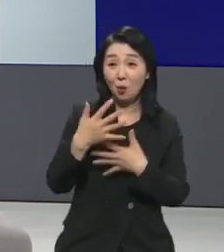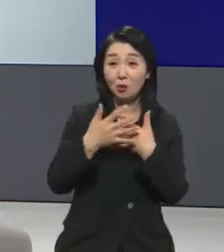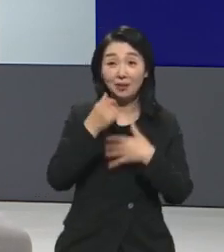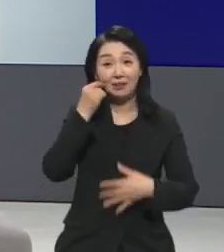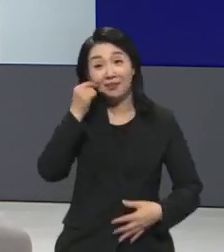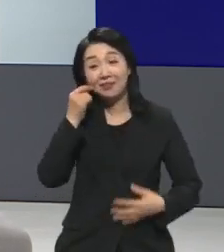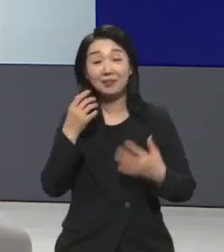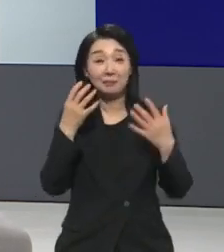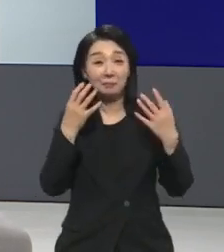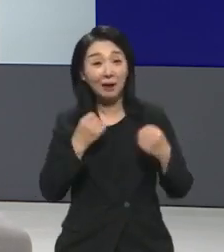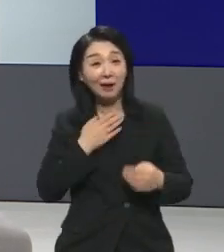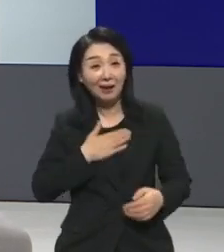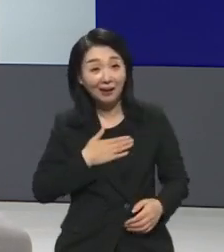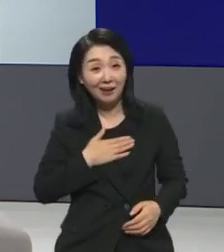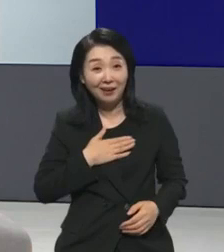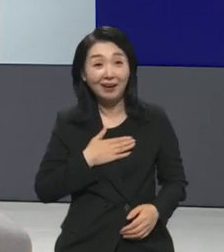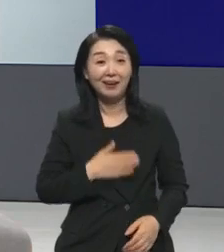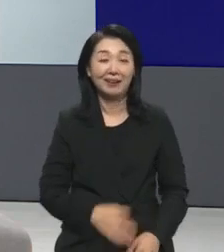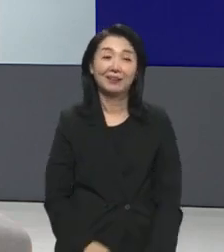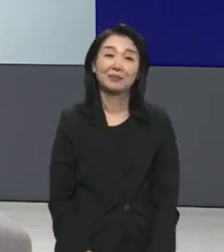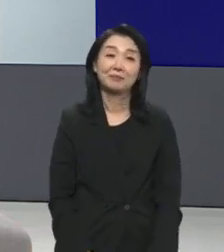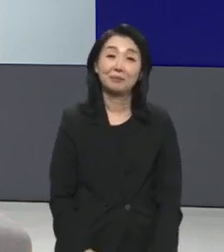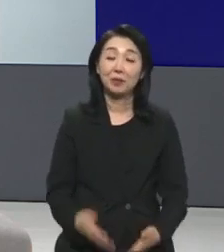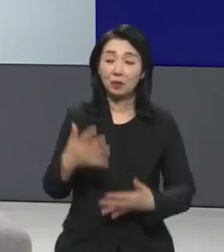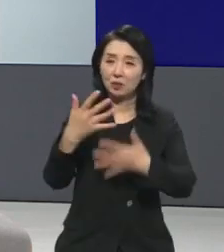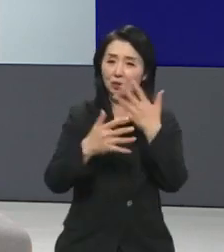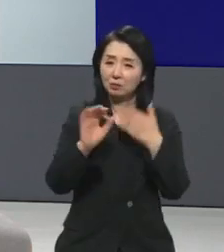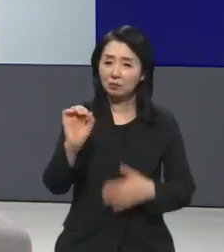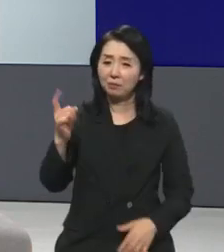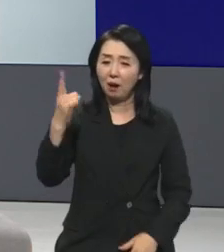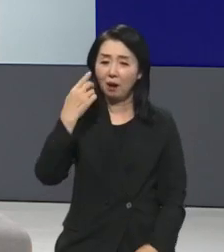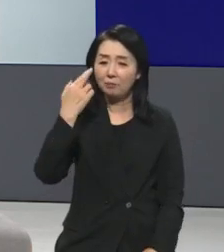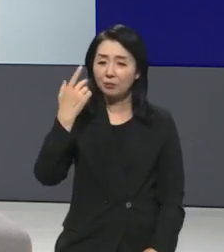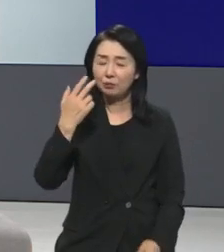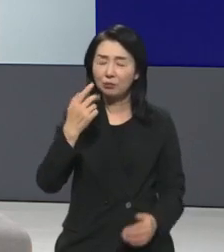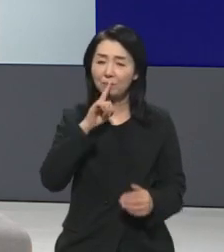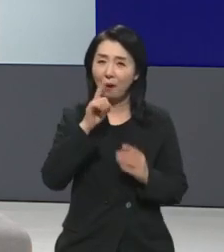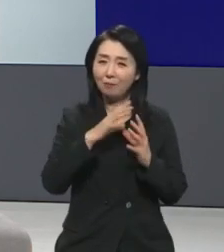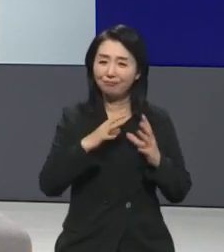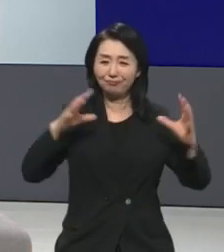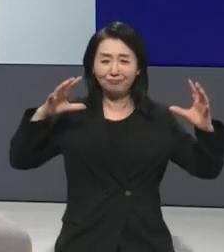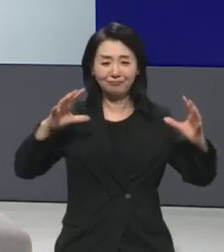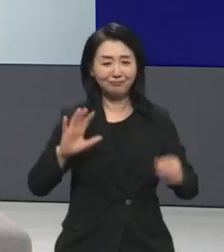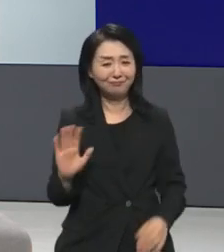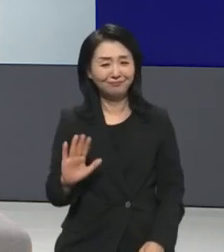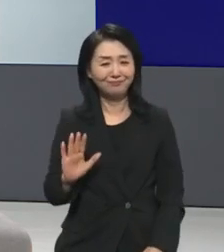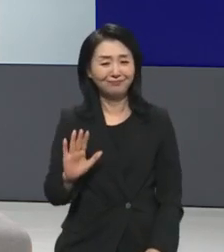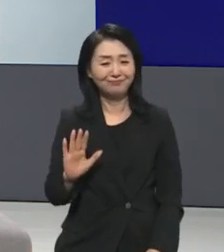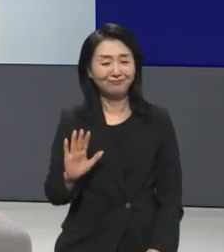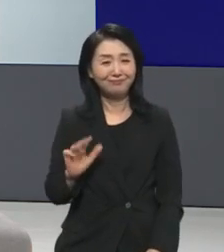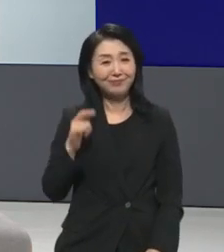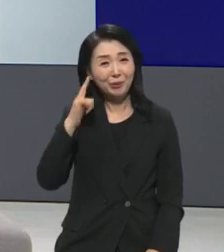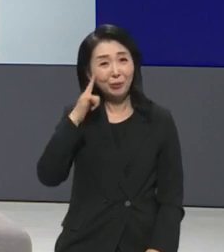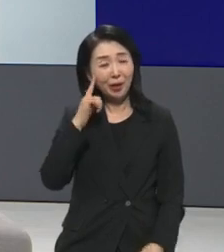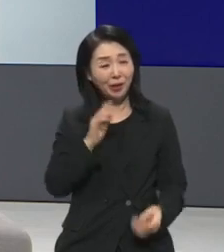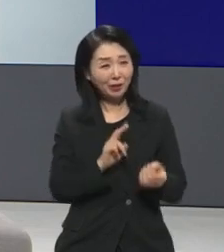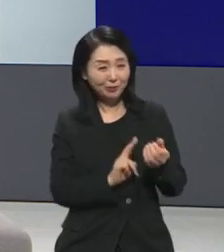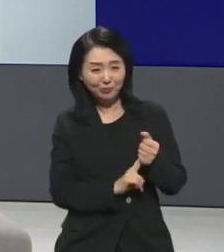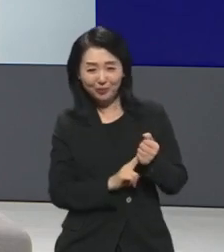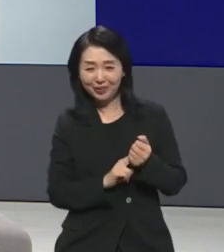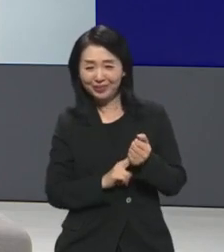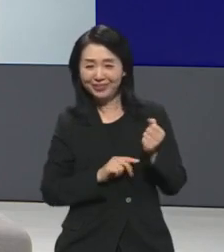거 저도 알고 있었고 이 영상 때문에 미국이 난리 났다라고만은 또 볼 수 없을 것 같아요. 뭐 숨겨진 이유가 더